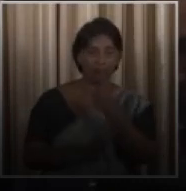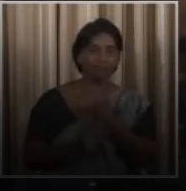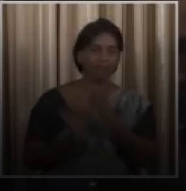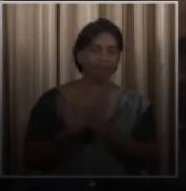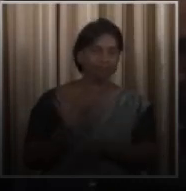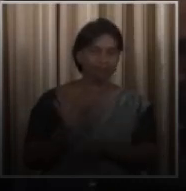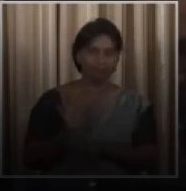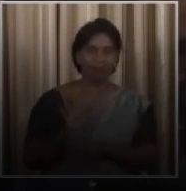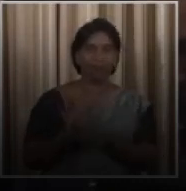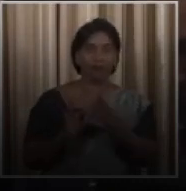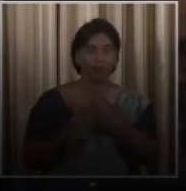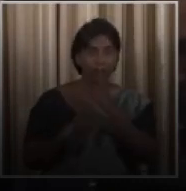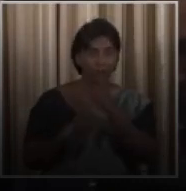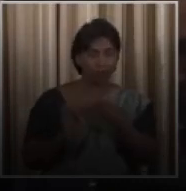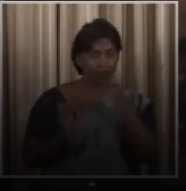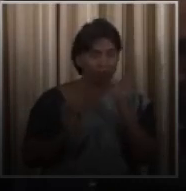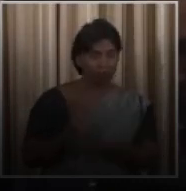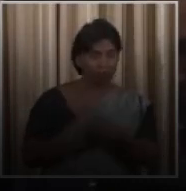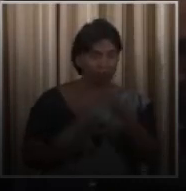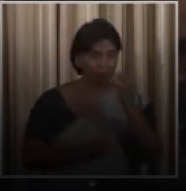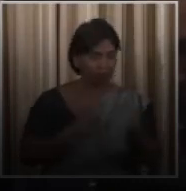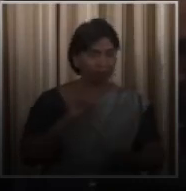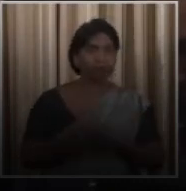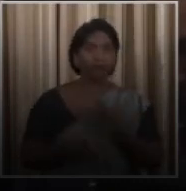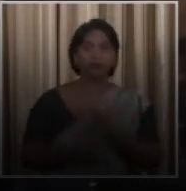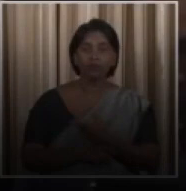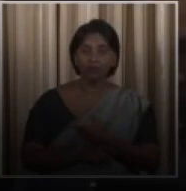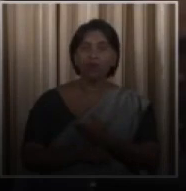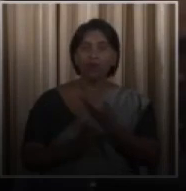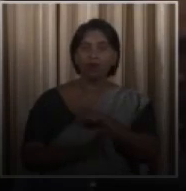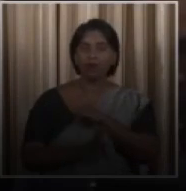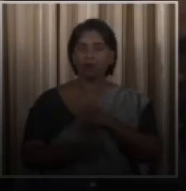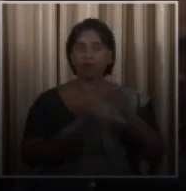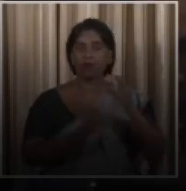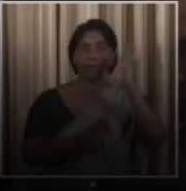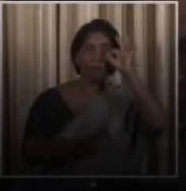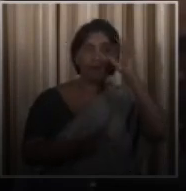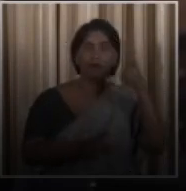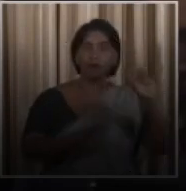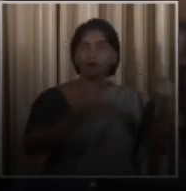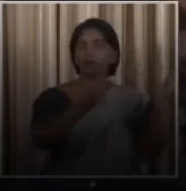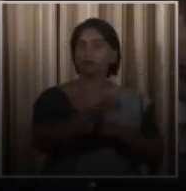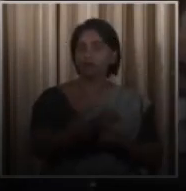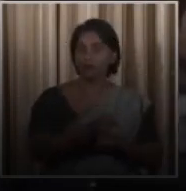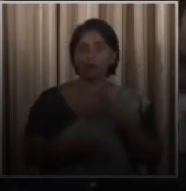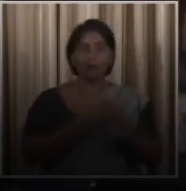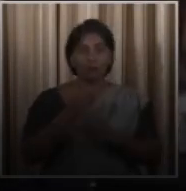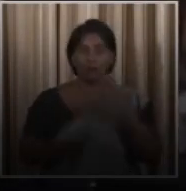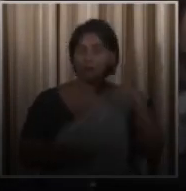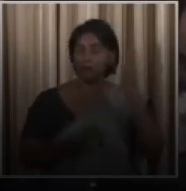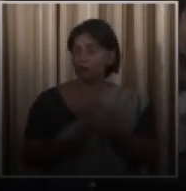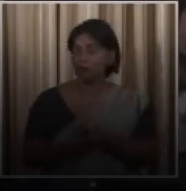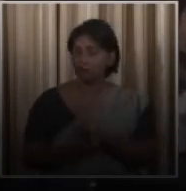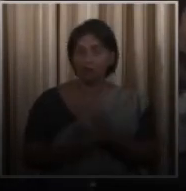කරා. ඒ ඉල්ලීම ප්‍රතික්ෂේප කරපු නිසා තමයි බණ්ඩාරනායක මැති ඝාතනය කළේ. එදා ඒ ව්‍යාපාරික ලෝකයේ